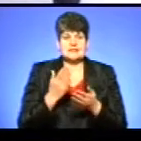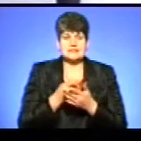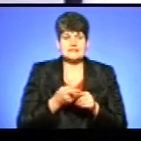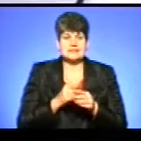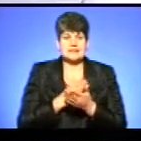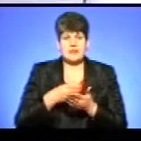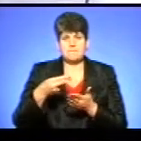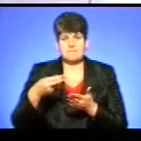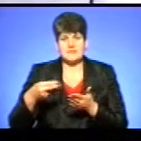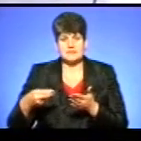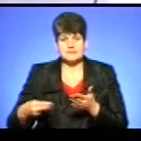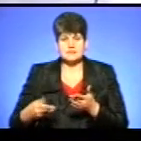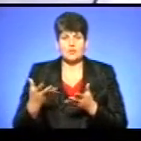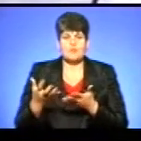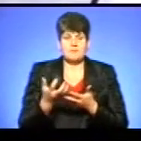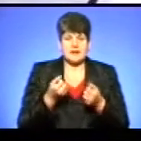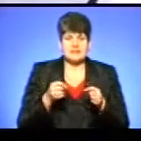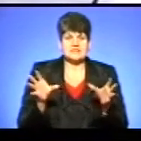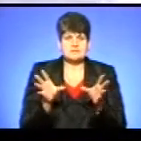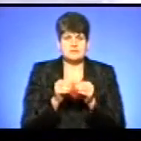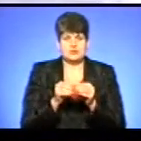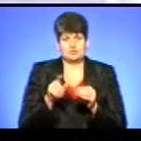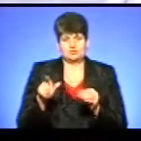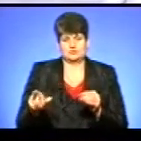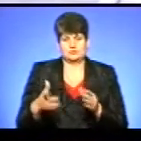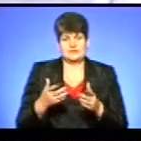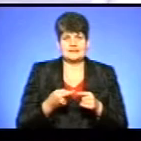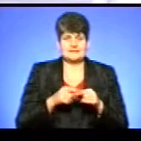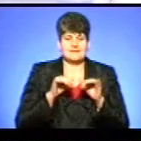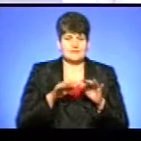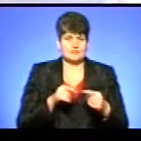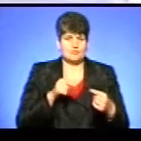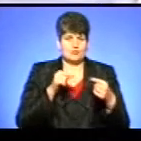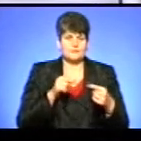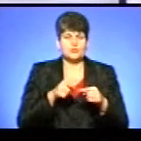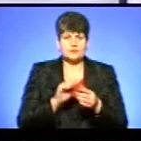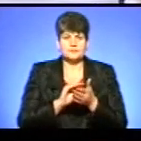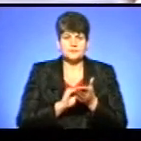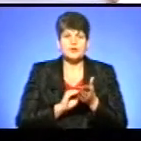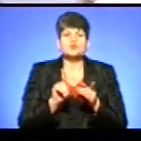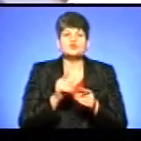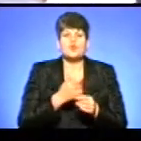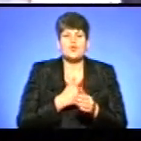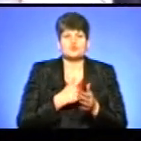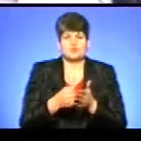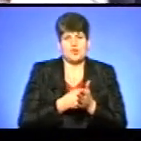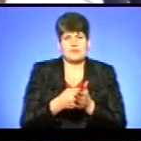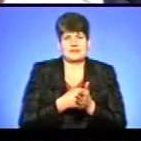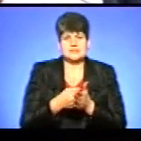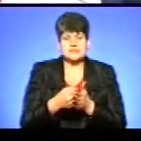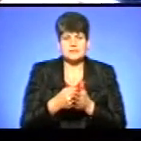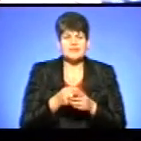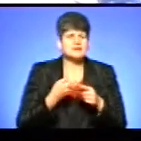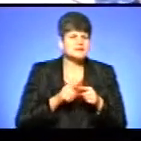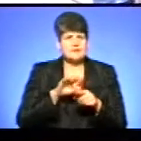яку прийняли офіційно на акції протесту громадян. Тобто в цій резолюції, власне, вказано, чого ми хочемо добитися. Це все